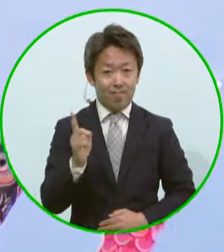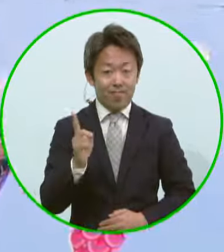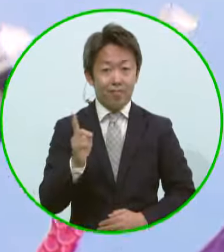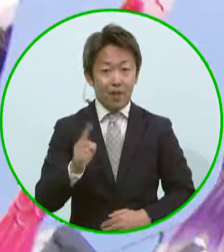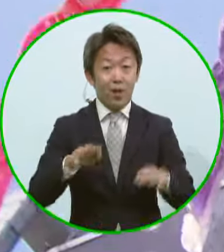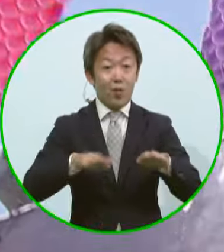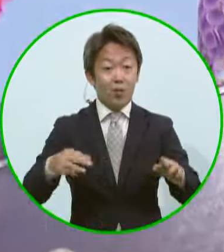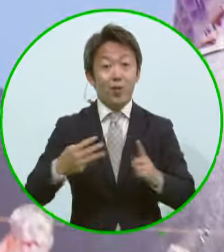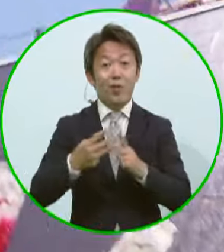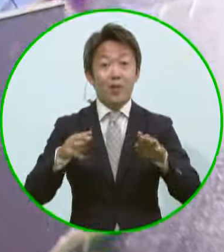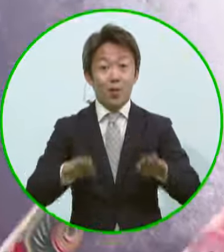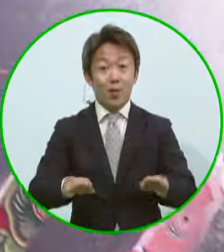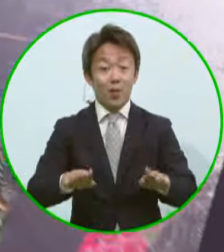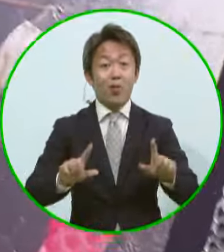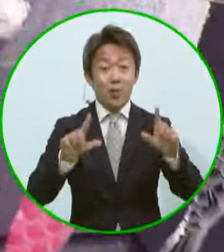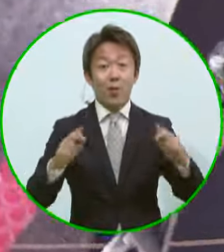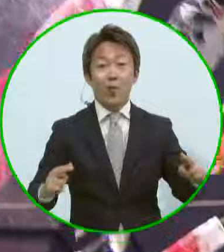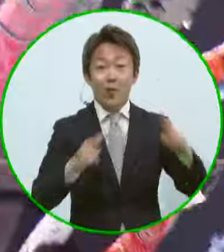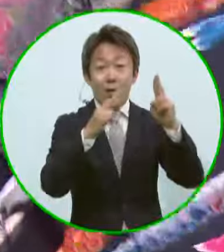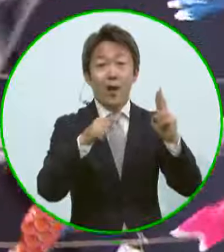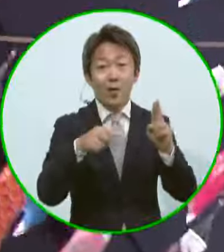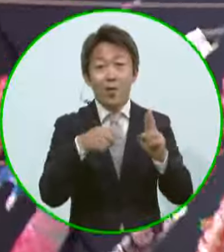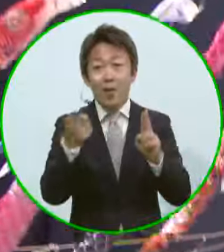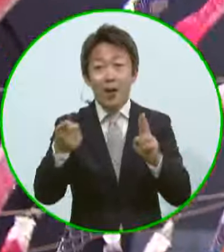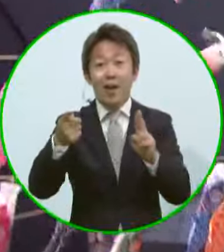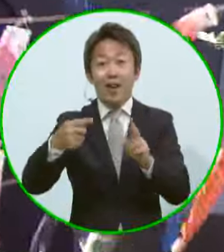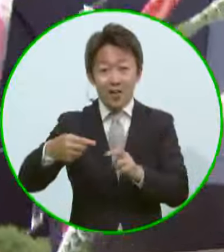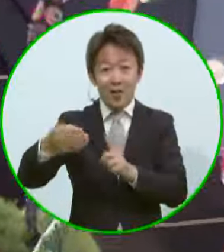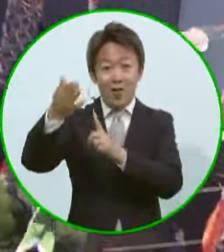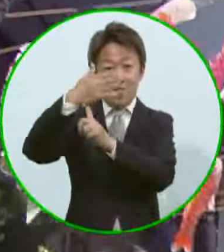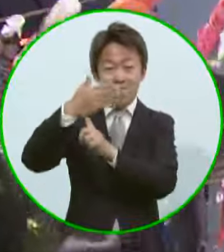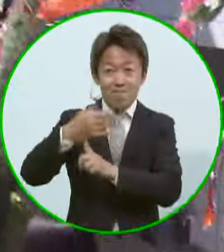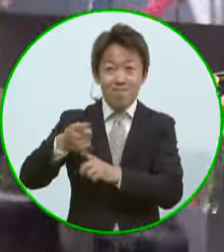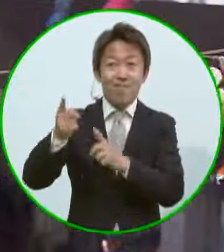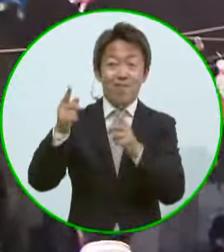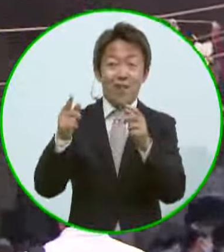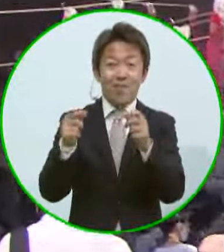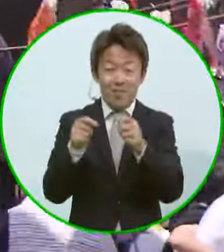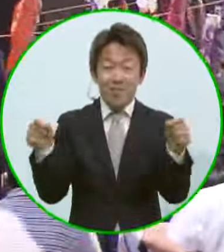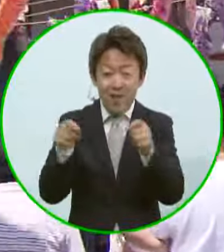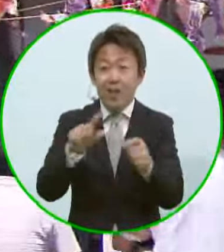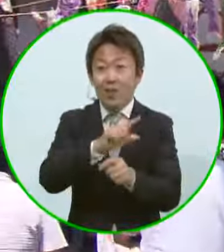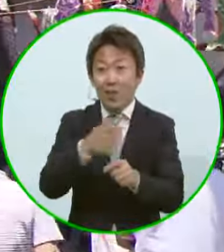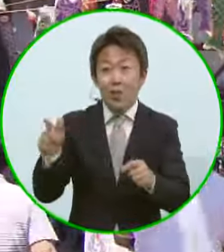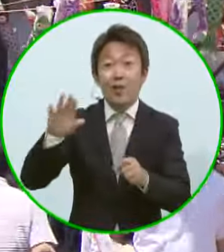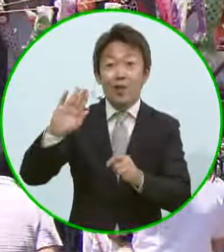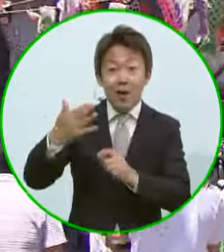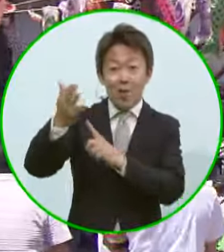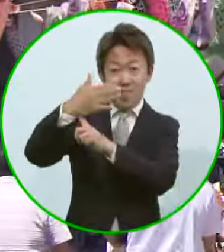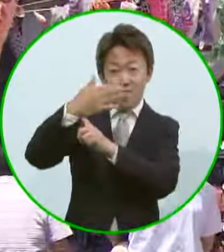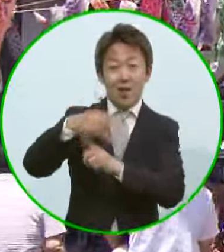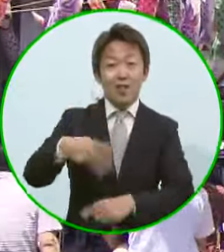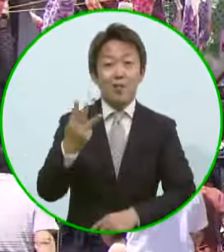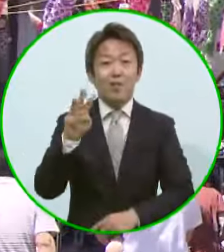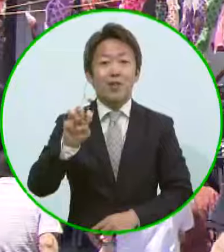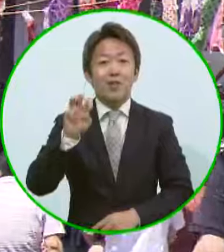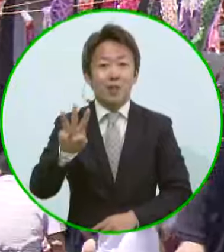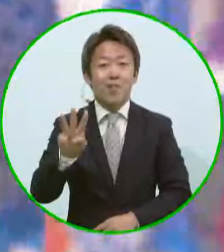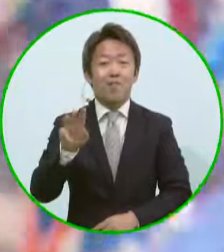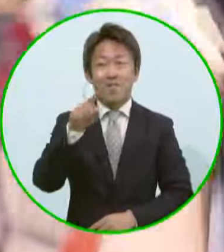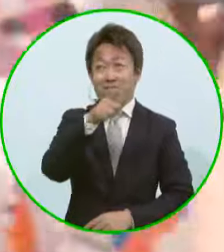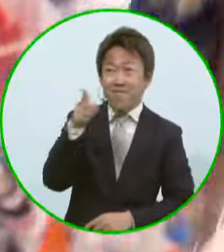こどもの日の今日、東京タワーの前には大小合わせて333匹のこいのぼりが飾られました